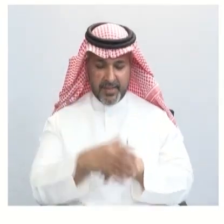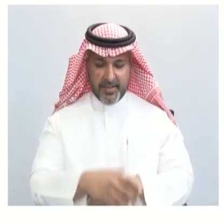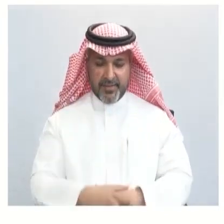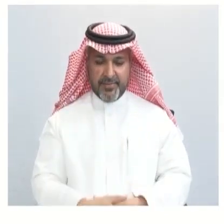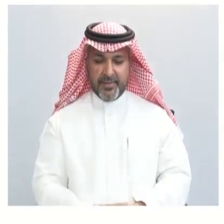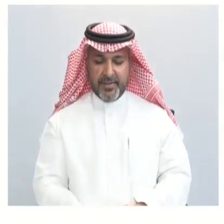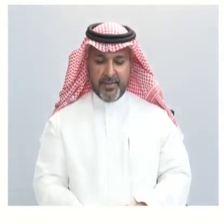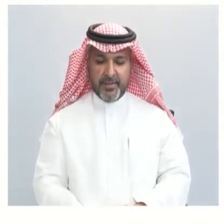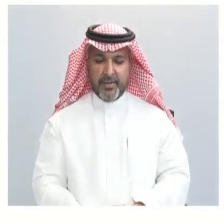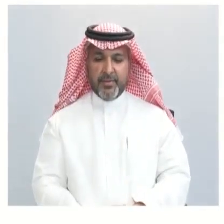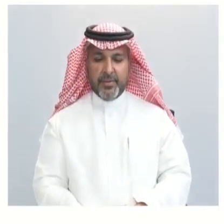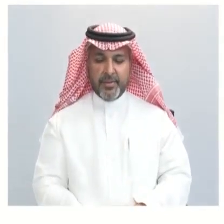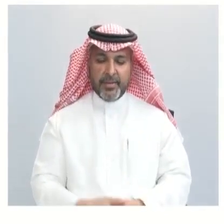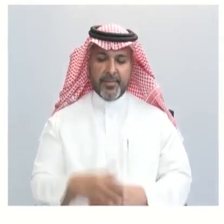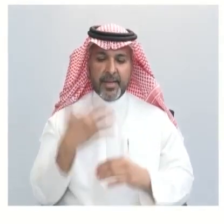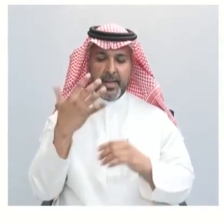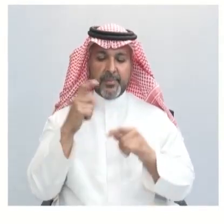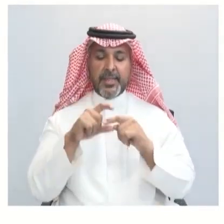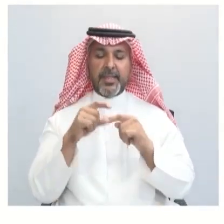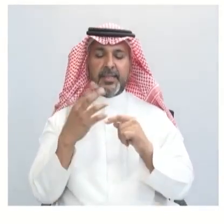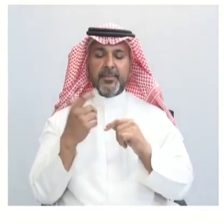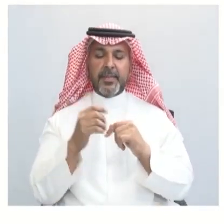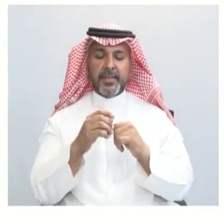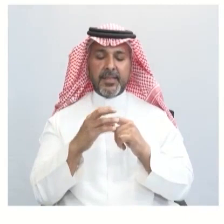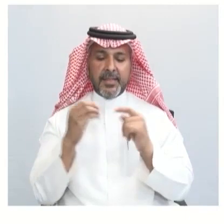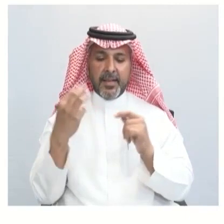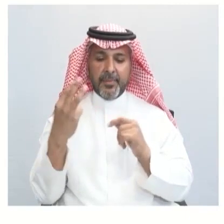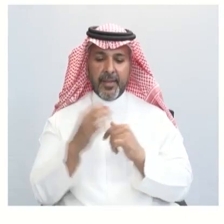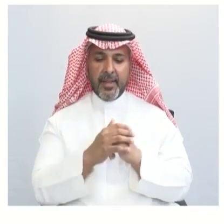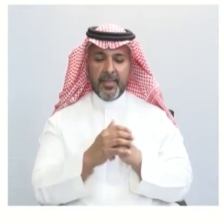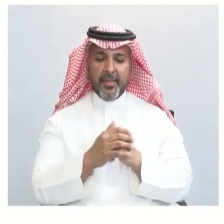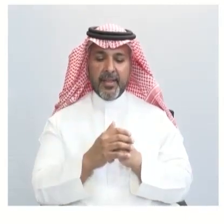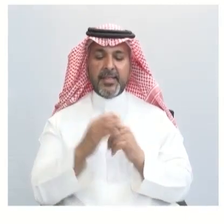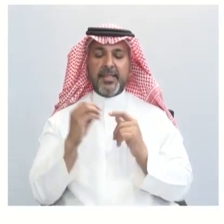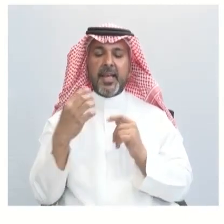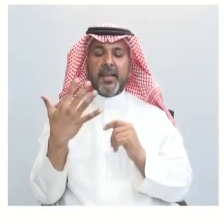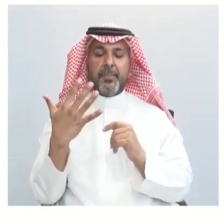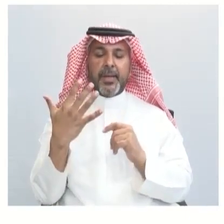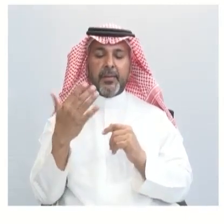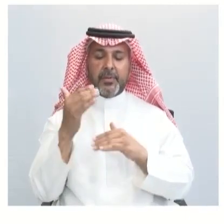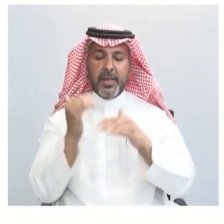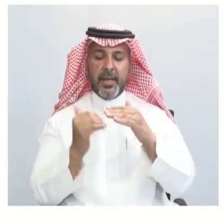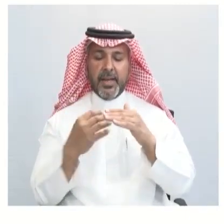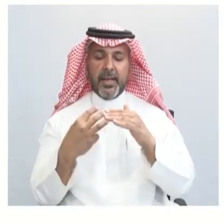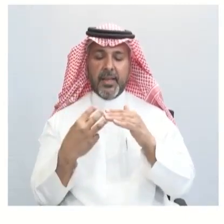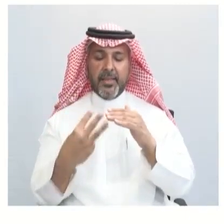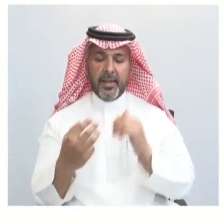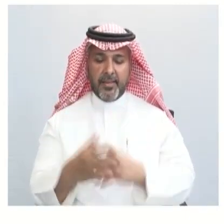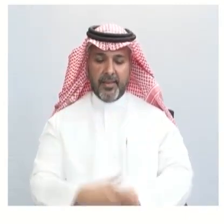ونصف وايضا 5 تقسيم سالب 3 اللي هي سالب خ على